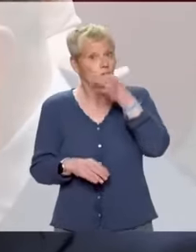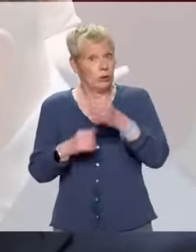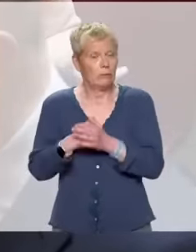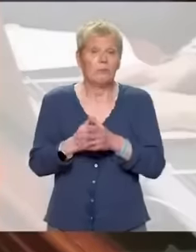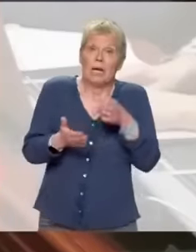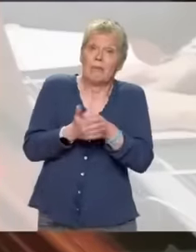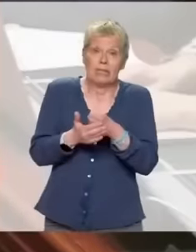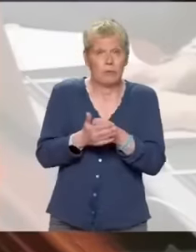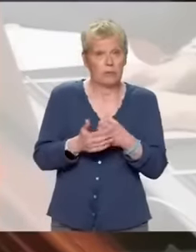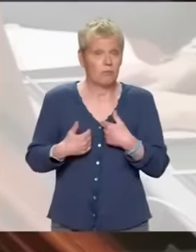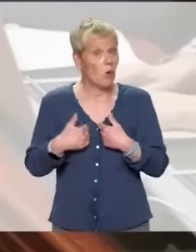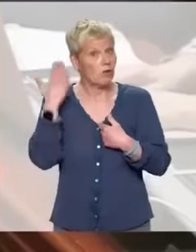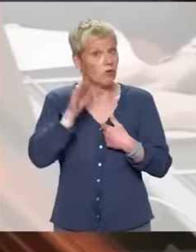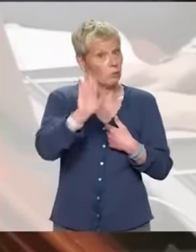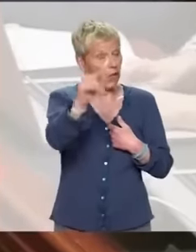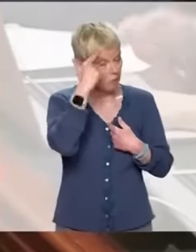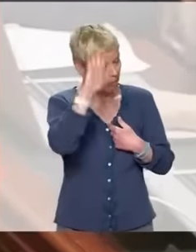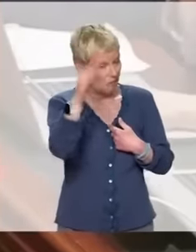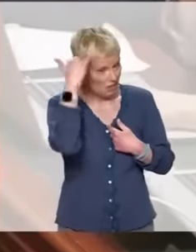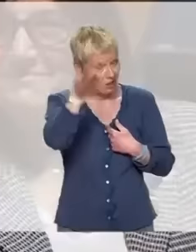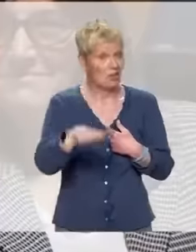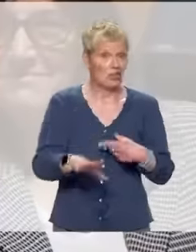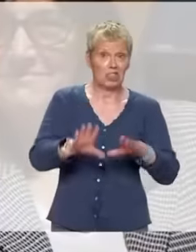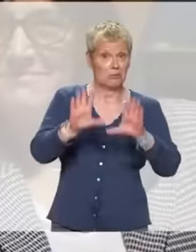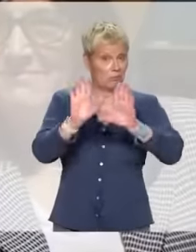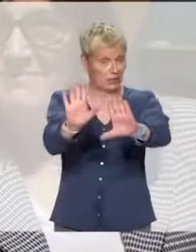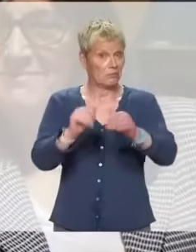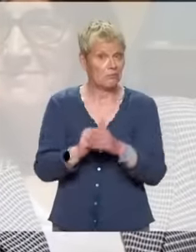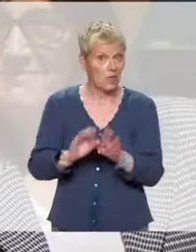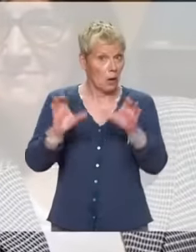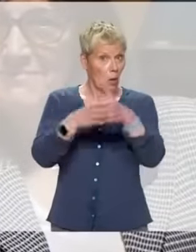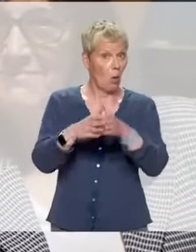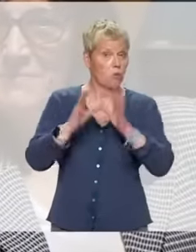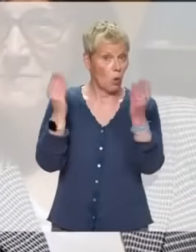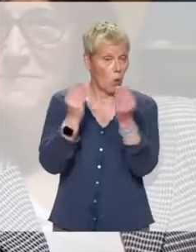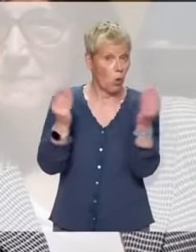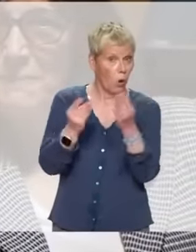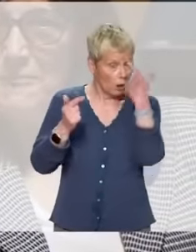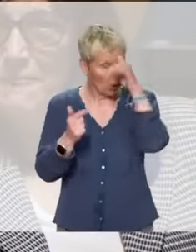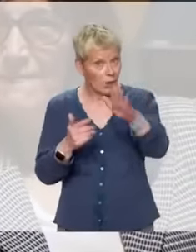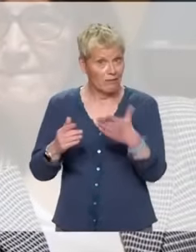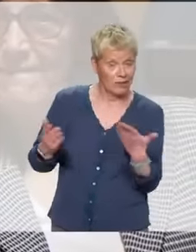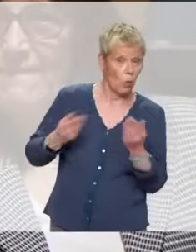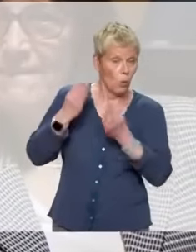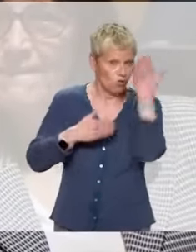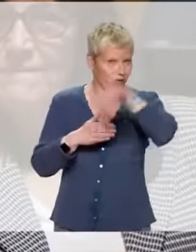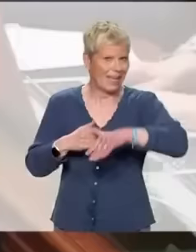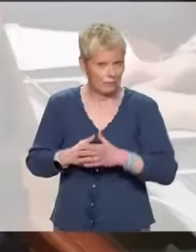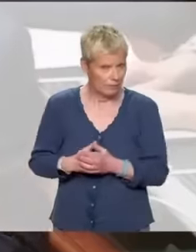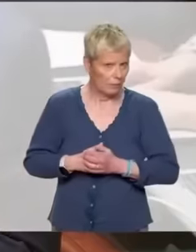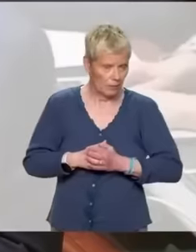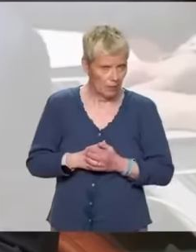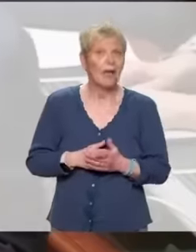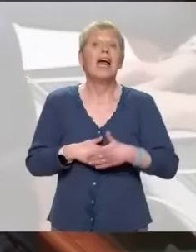au moins, je sais où vous êtes, je sais où vous habitez, je sais où votre groupe est et où votre groupe habite. Je n'en dirai